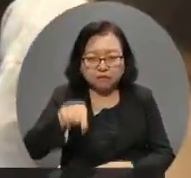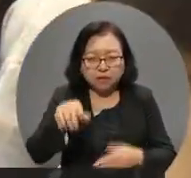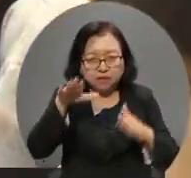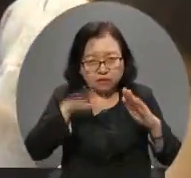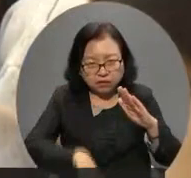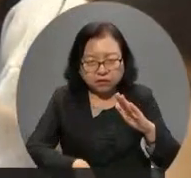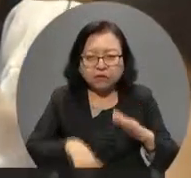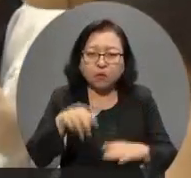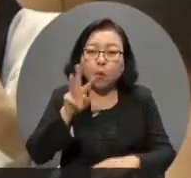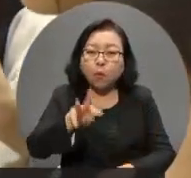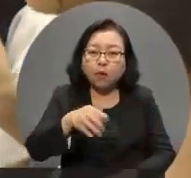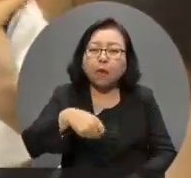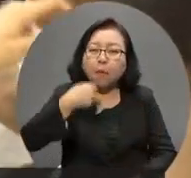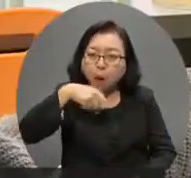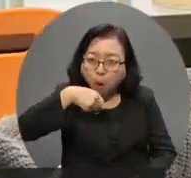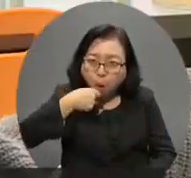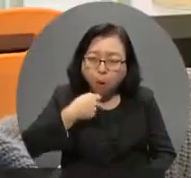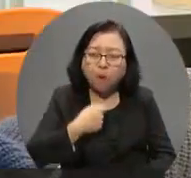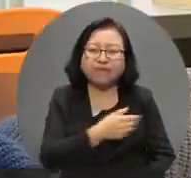돼 든든합니다.